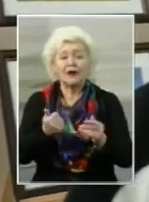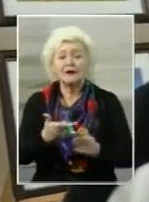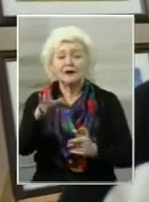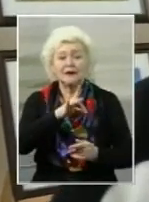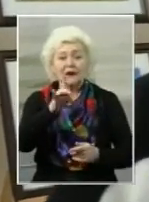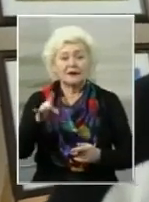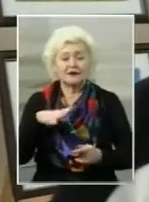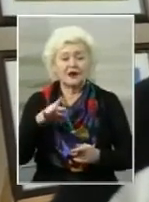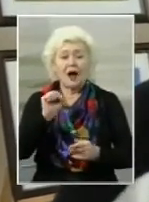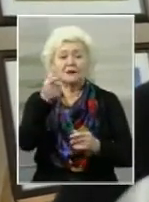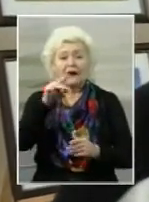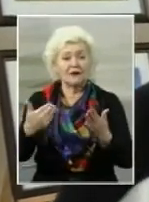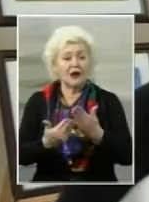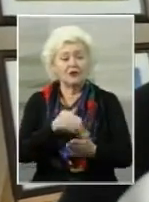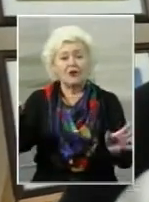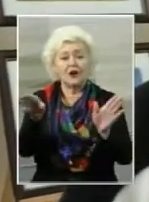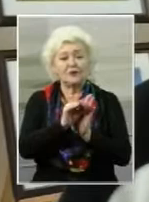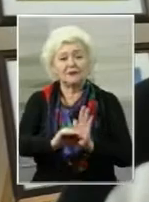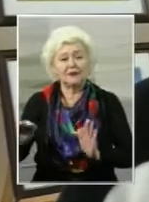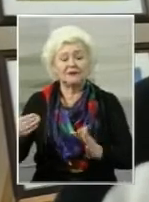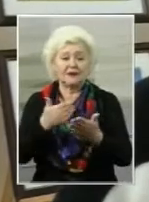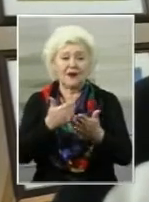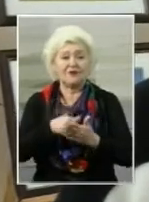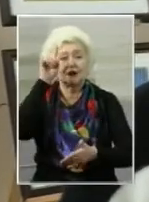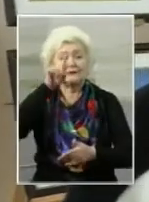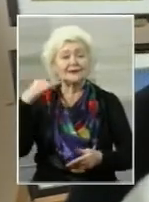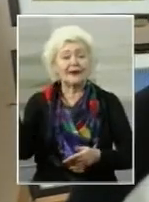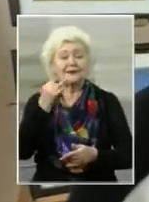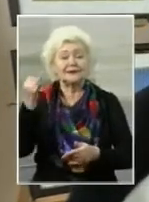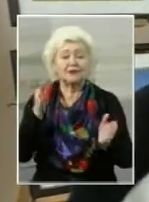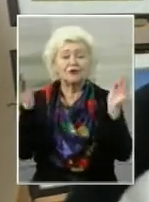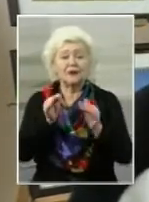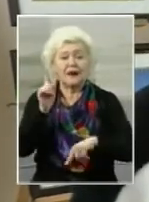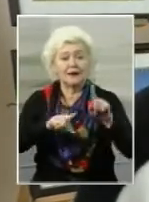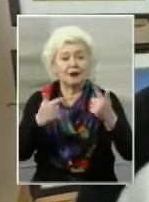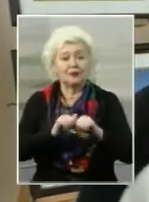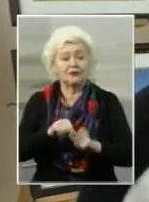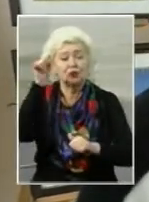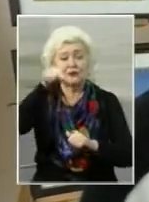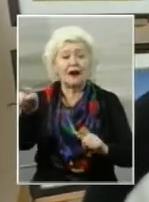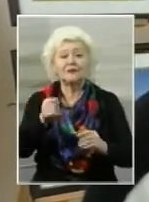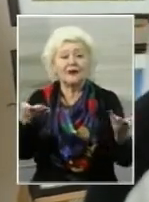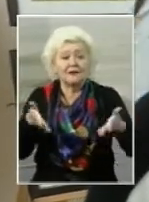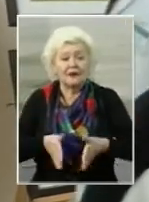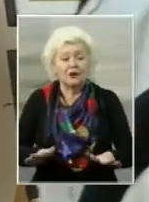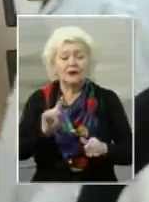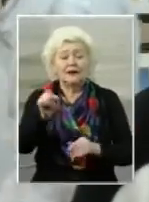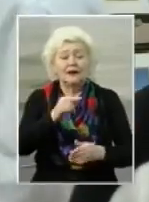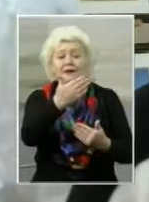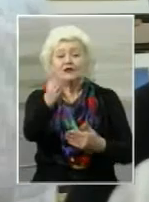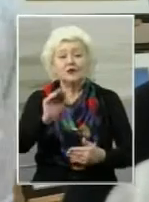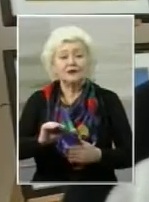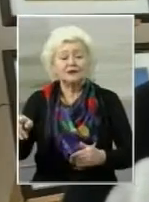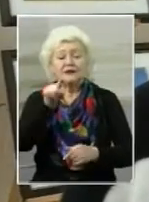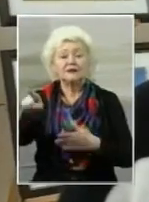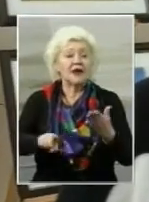була в Асканії Нова з дітьми. Я вважаю, що знати історію своєї маленької батьківщини там, де ти народився, де народилися твої діти,